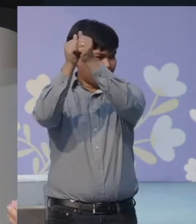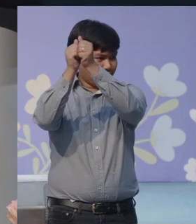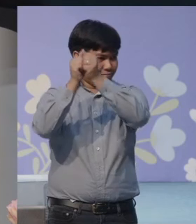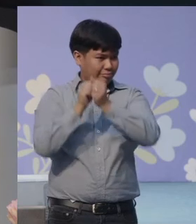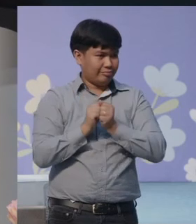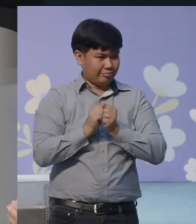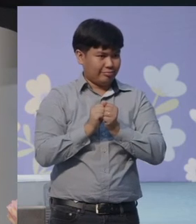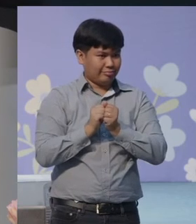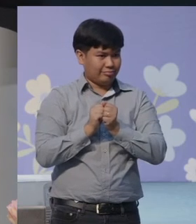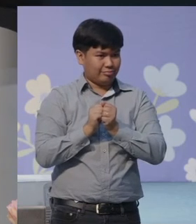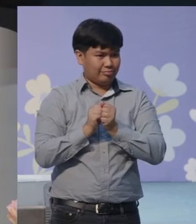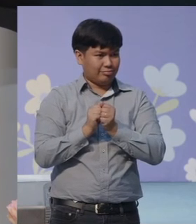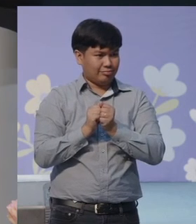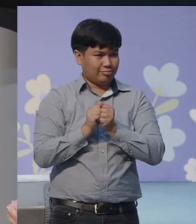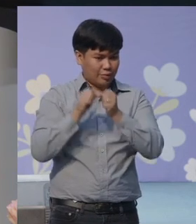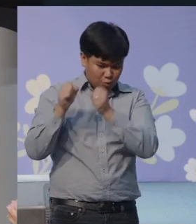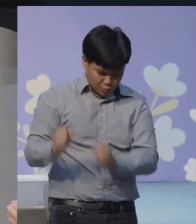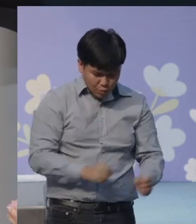na makapangyarihan